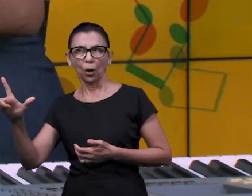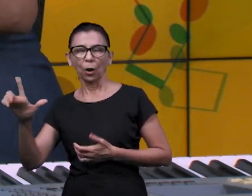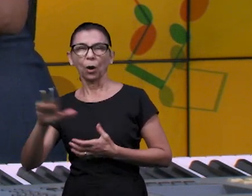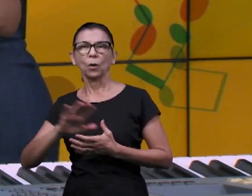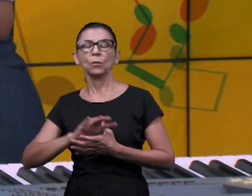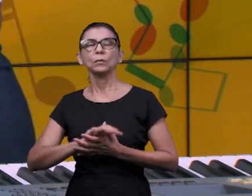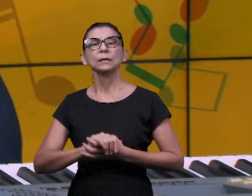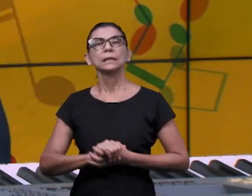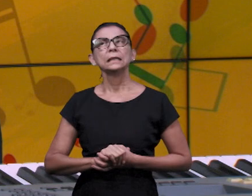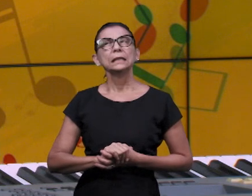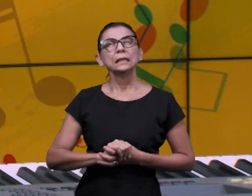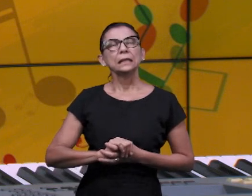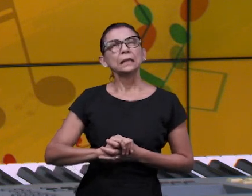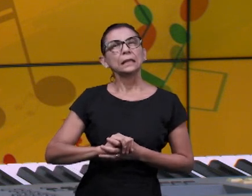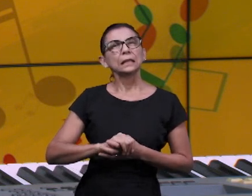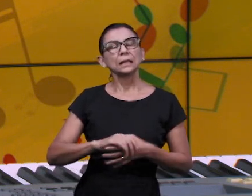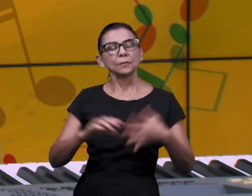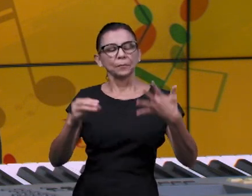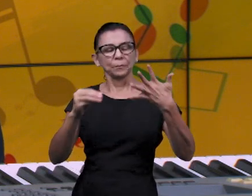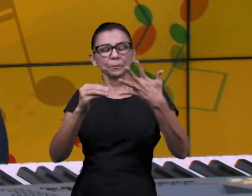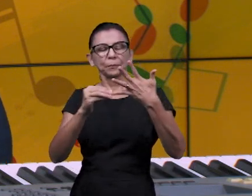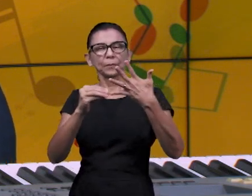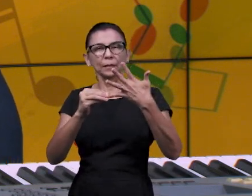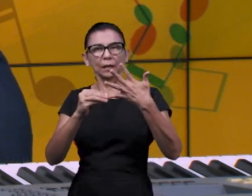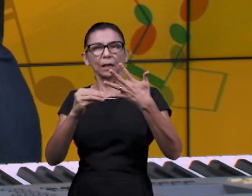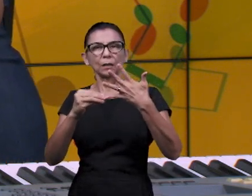la tonalité de la note un demi-ton.